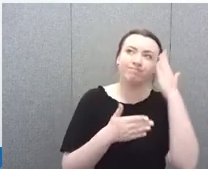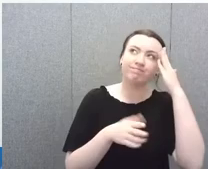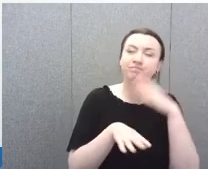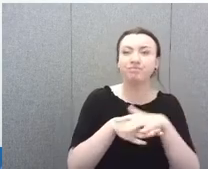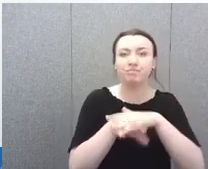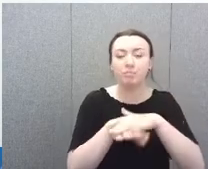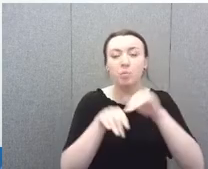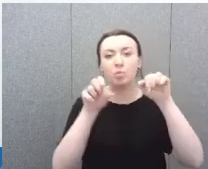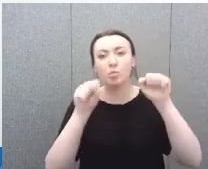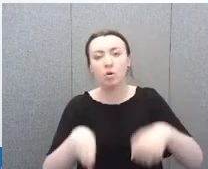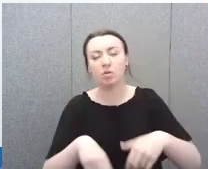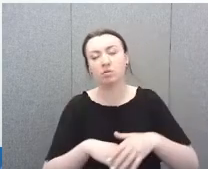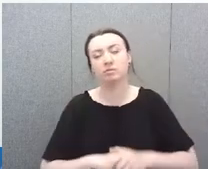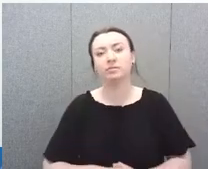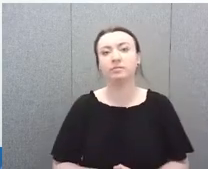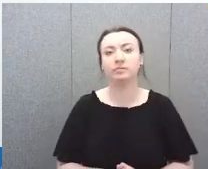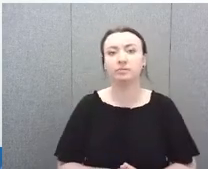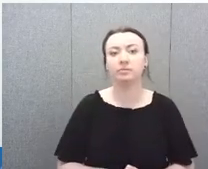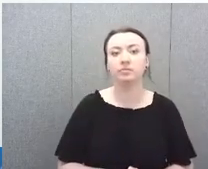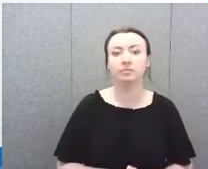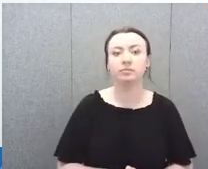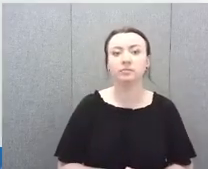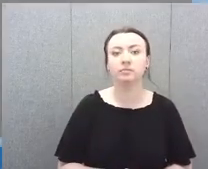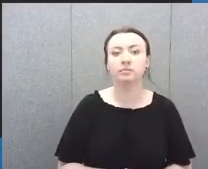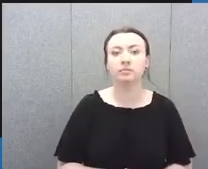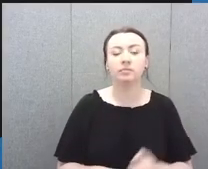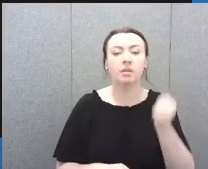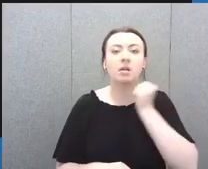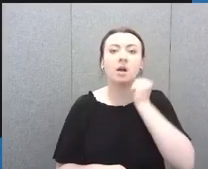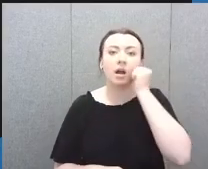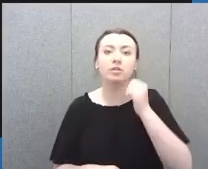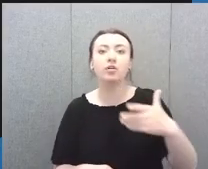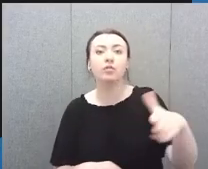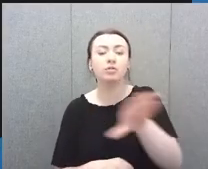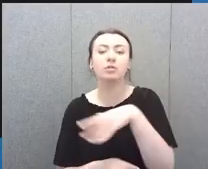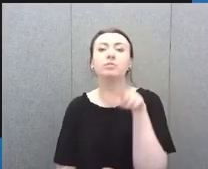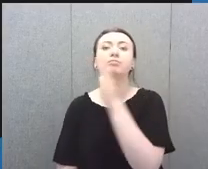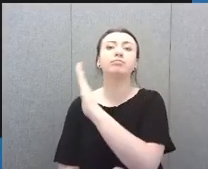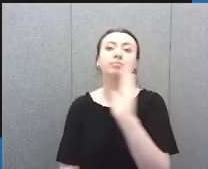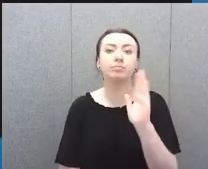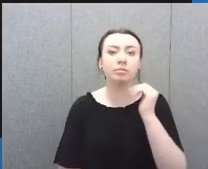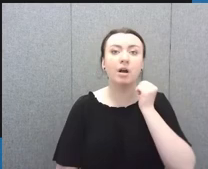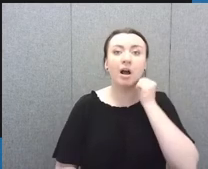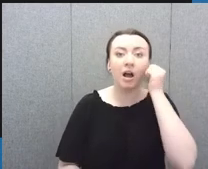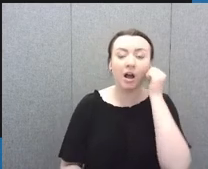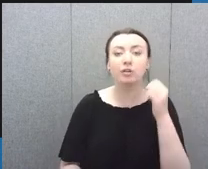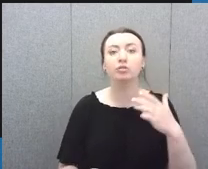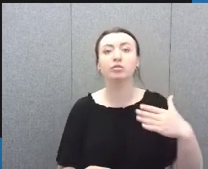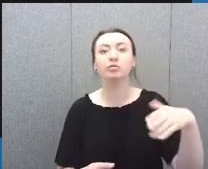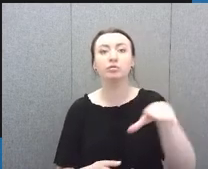но у нас возникло немало разных мыслей. И я благодарю всех докладчиц.